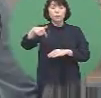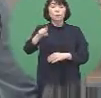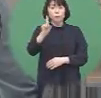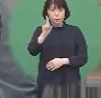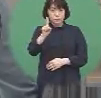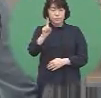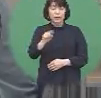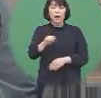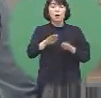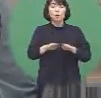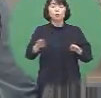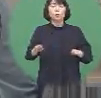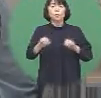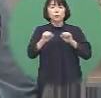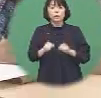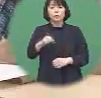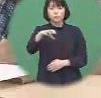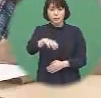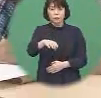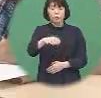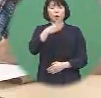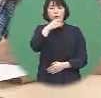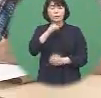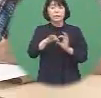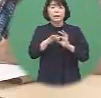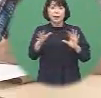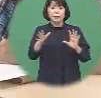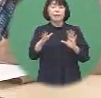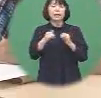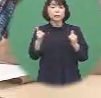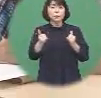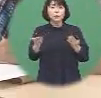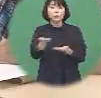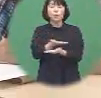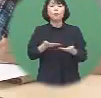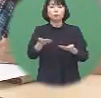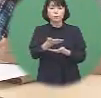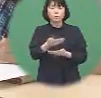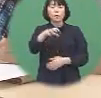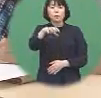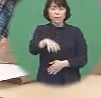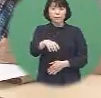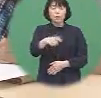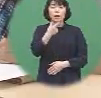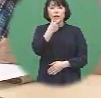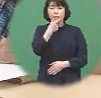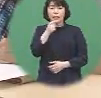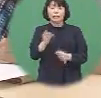子どもの居場所と多世代交流の拠点となるたナシア作りです